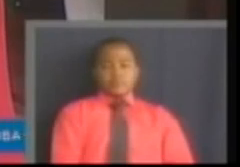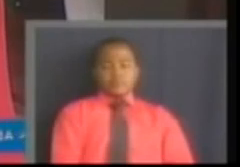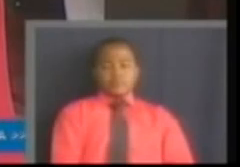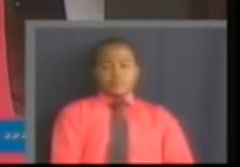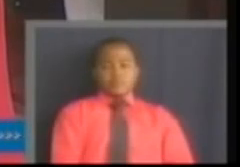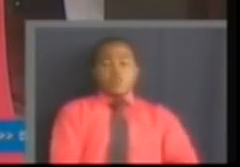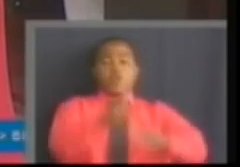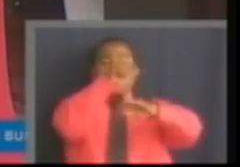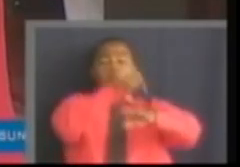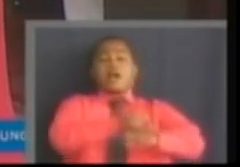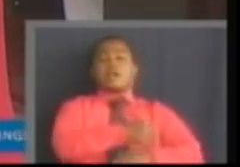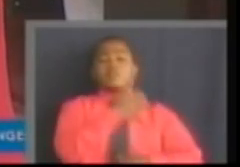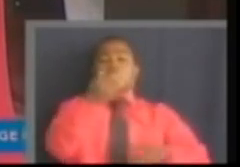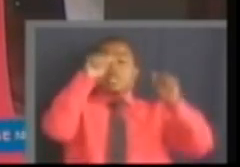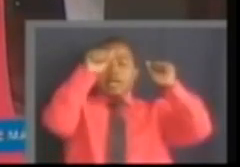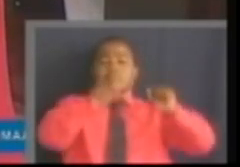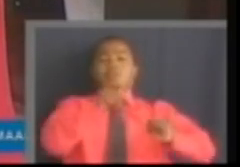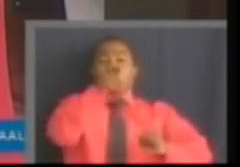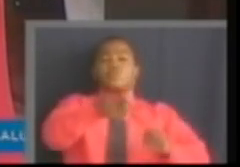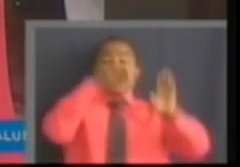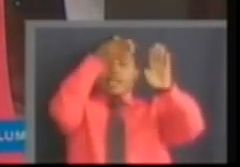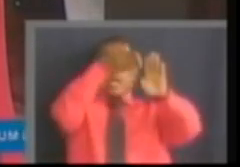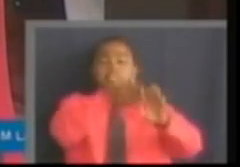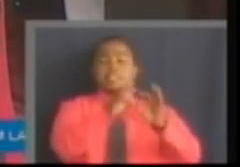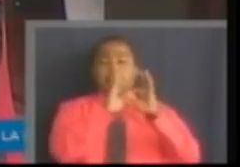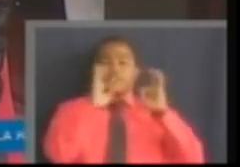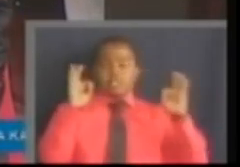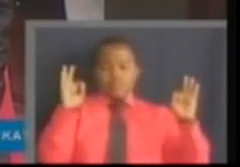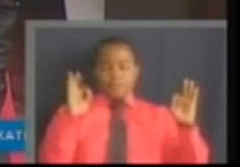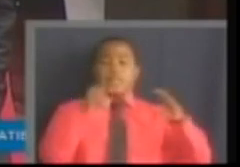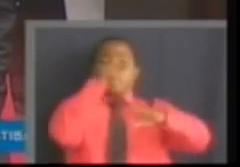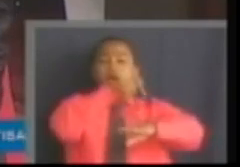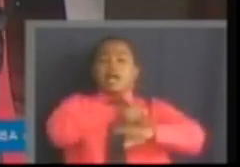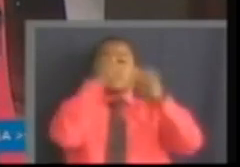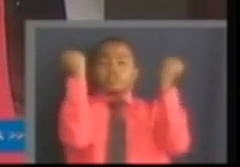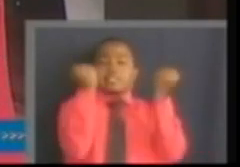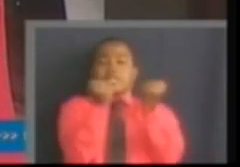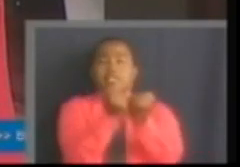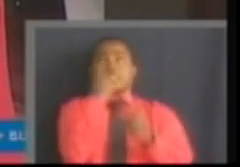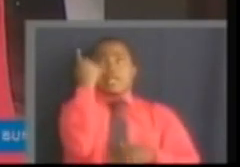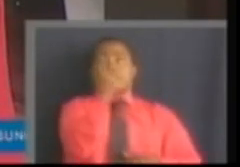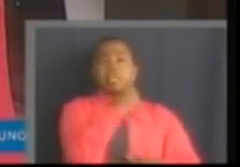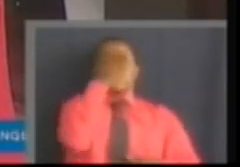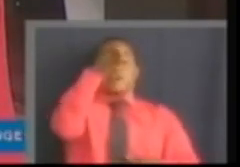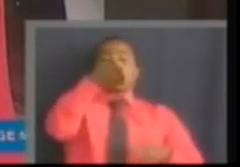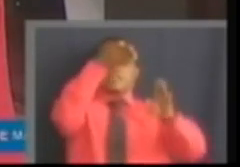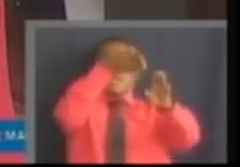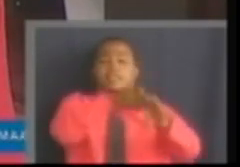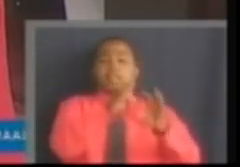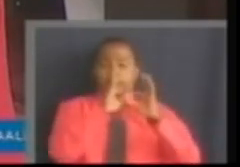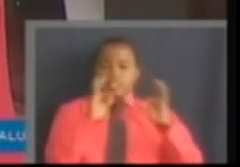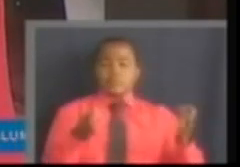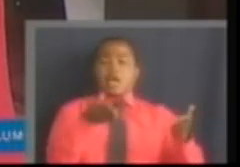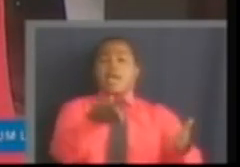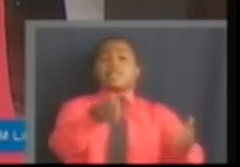Wakati mwingine lazima tuwe na nia njema. Wakati tunatengeneza taifa letu tuwe na nia njema kwanza. Hili ndio jambo